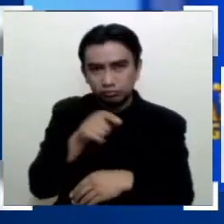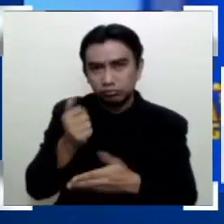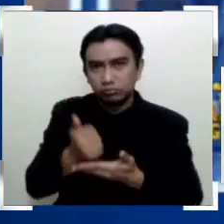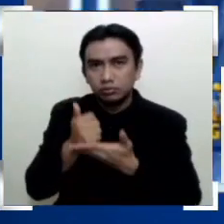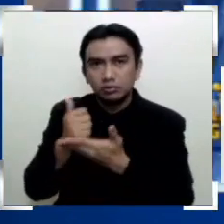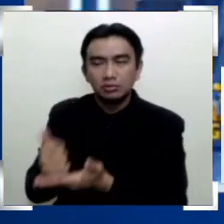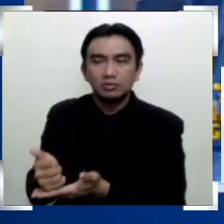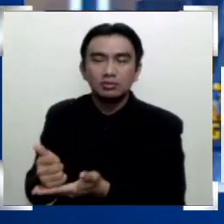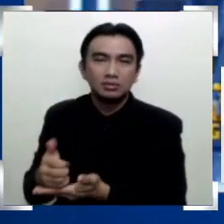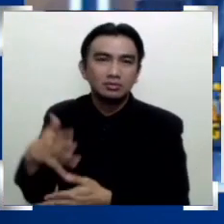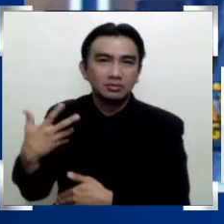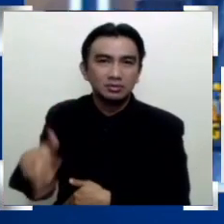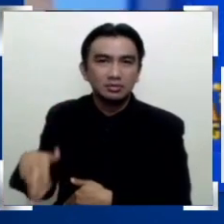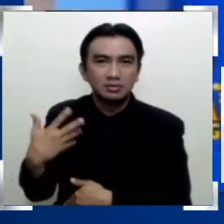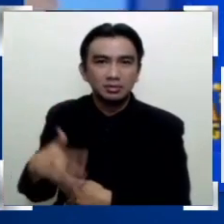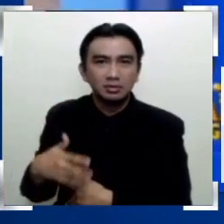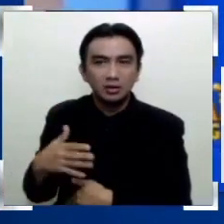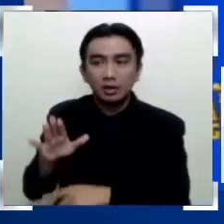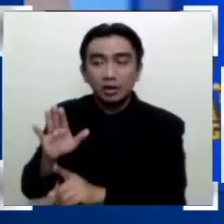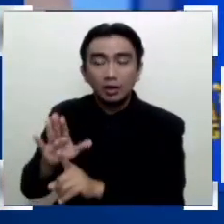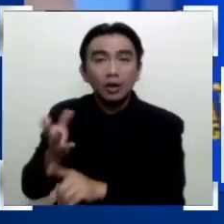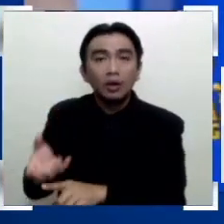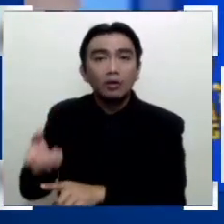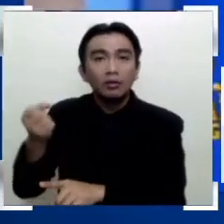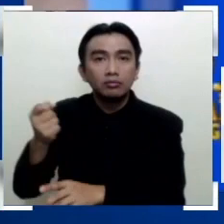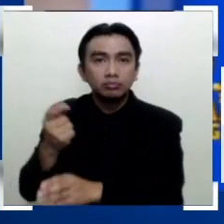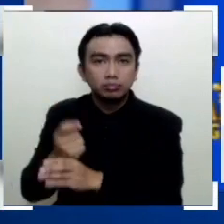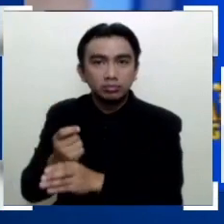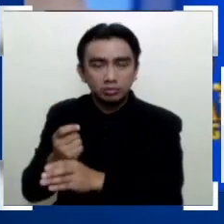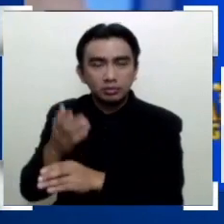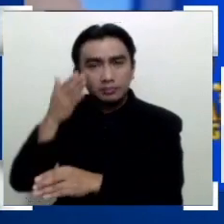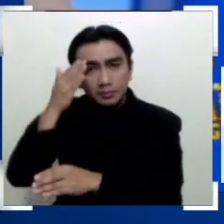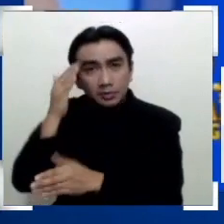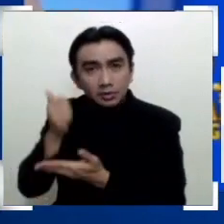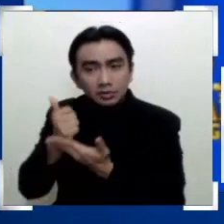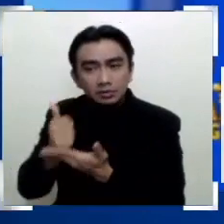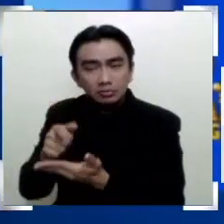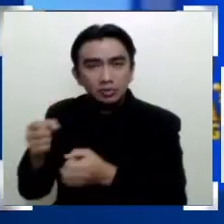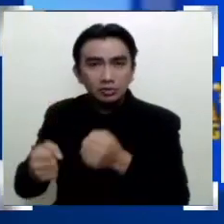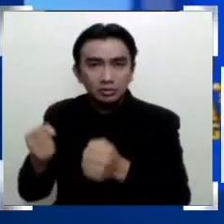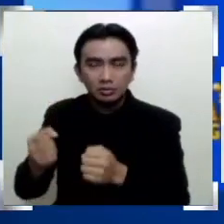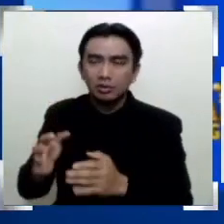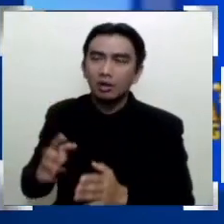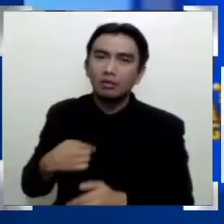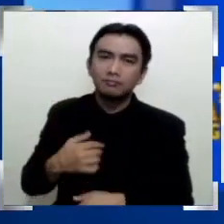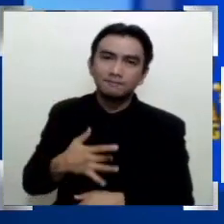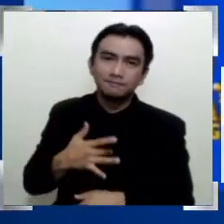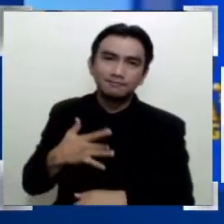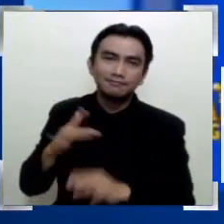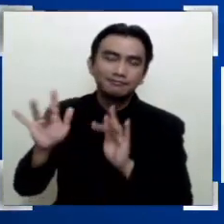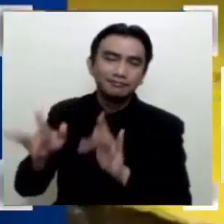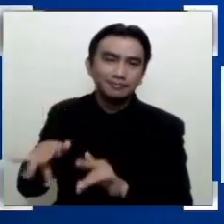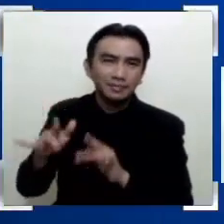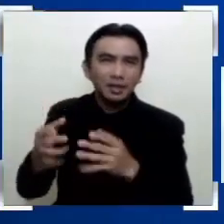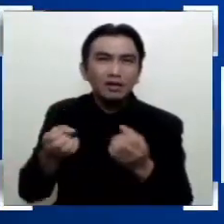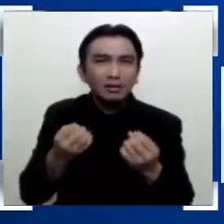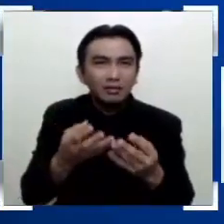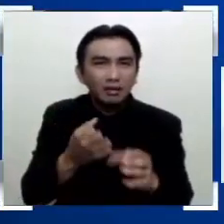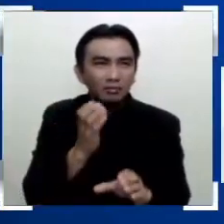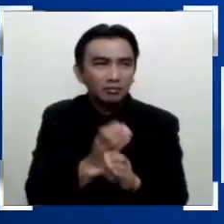Oo. Yung may-ari ng truck, sana po tulungan nyo yung driver kasi naawa rin ako dun sa driver. Yes. Kasi yung mga, ang daming sasakyan